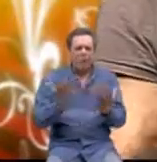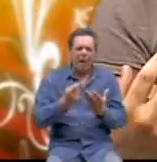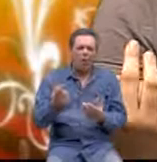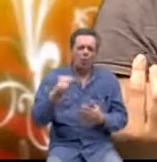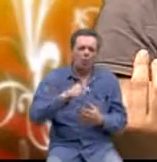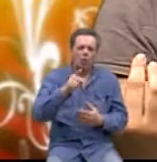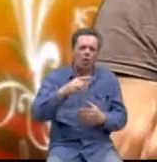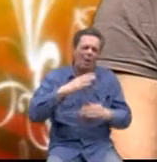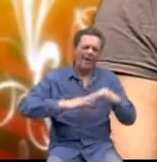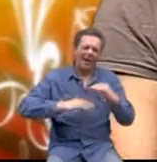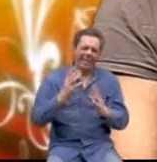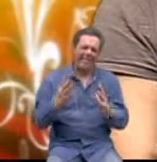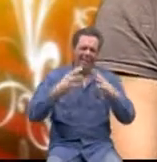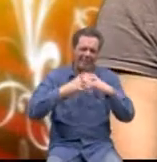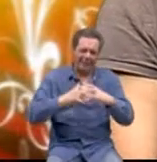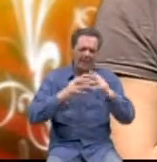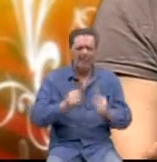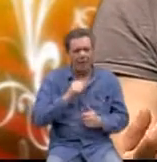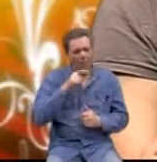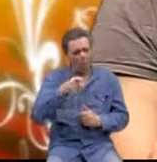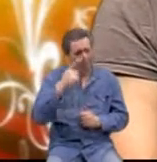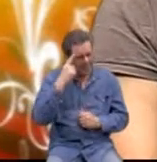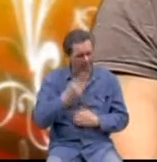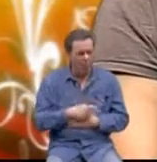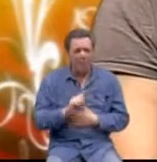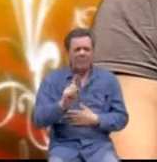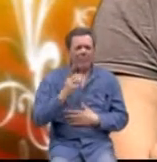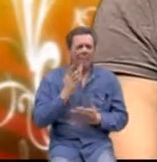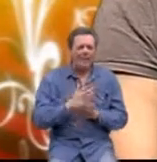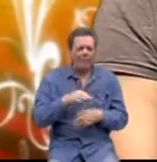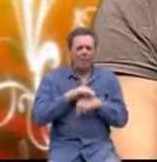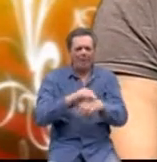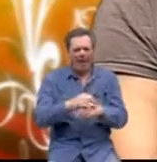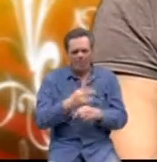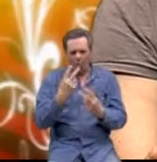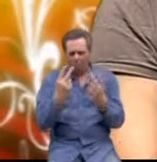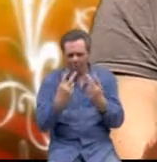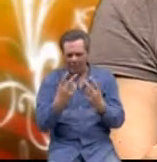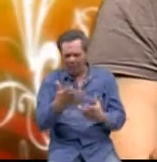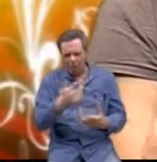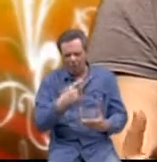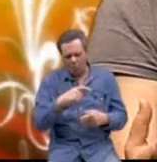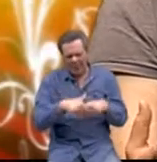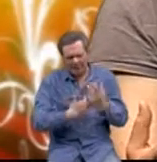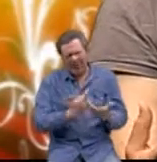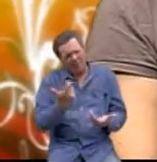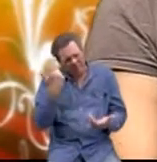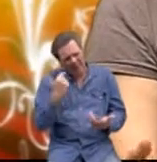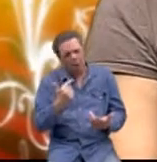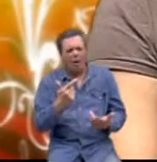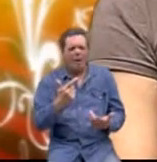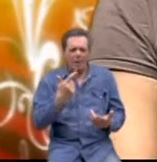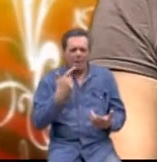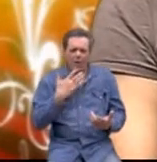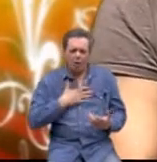došlo do njihove kvalitetnije integracije. Da. I ono što mi znamo je ne samo da pratimo evaluacije i stvari koje nam kažu, nego negdje